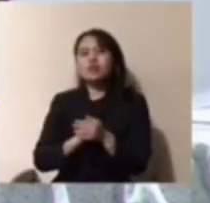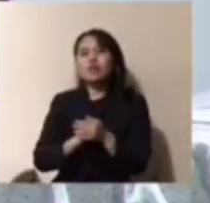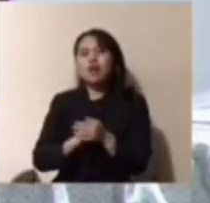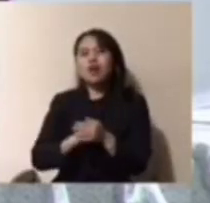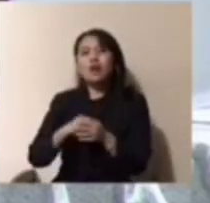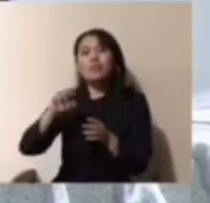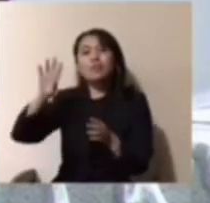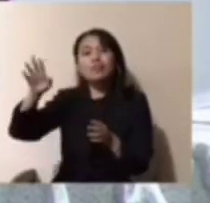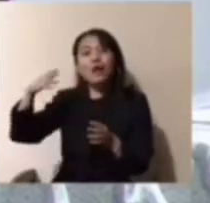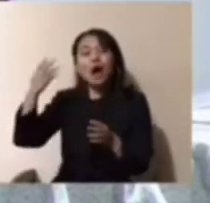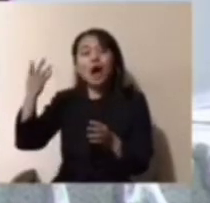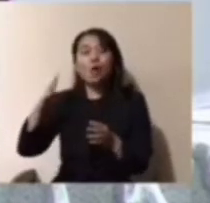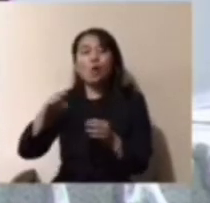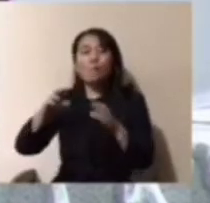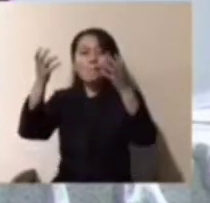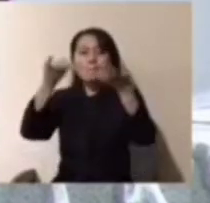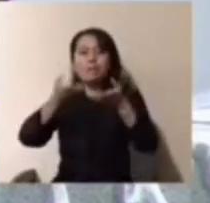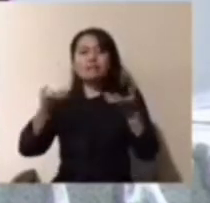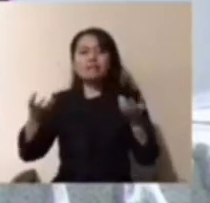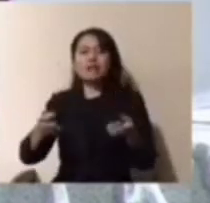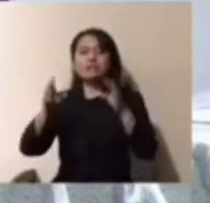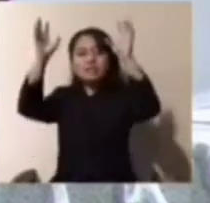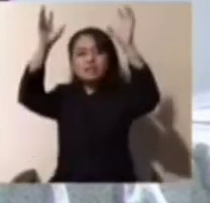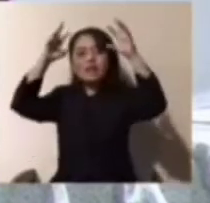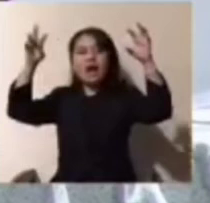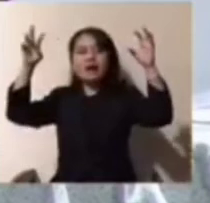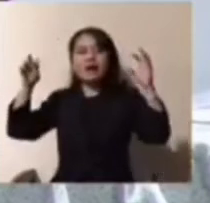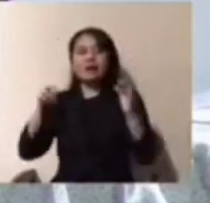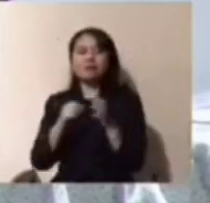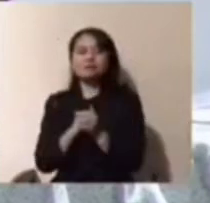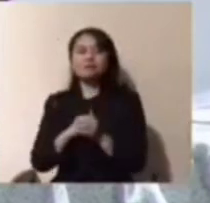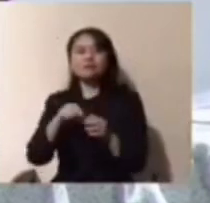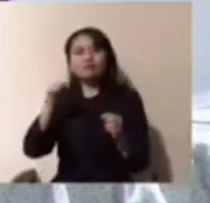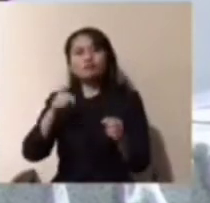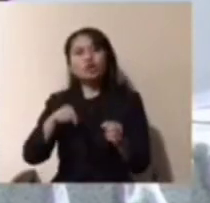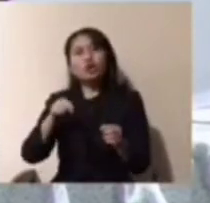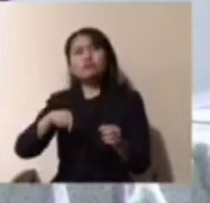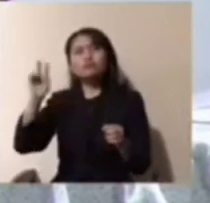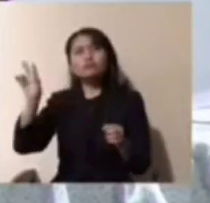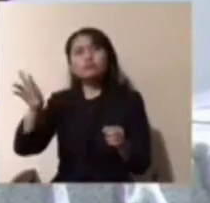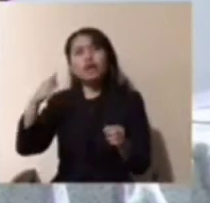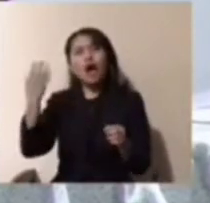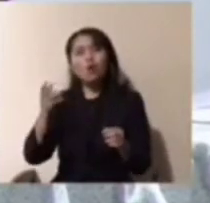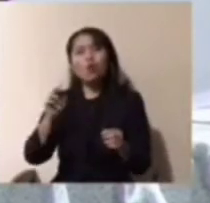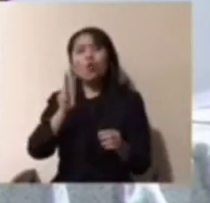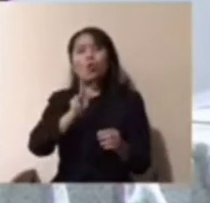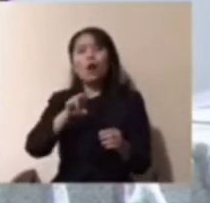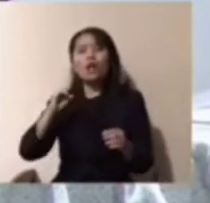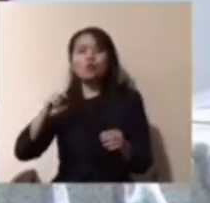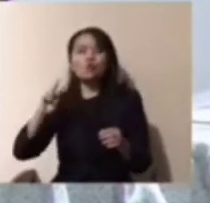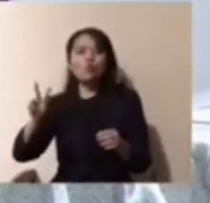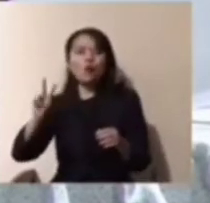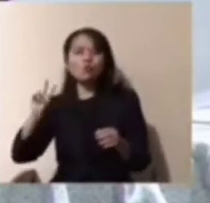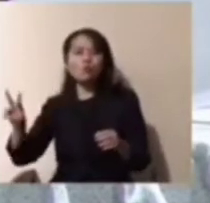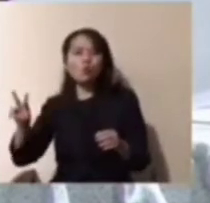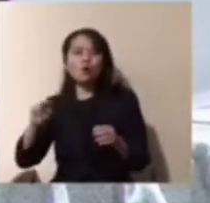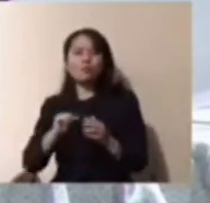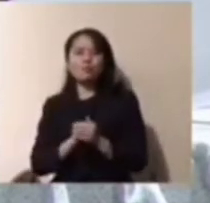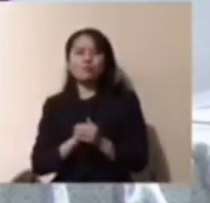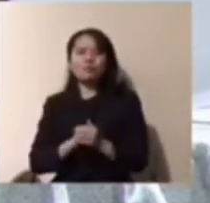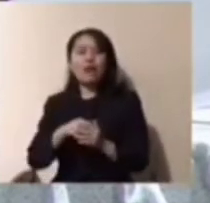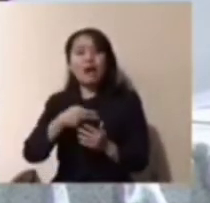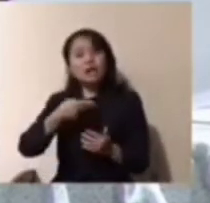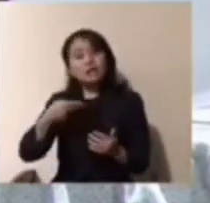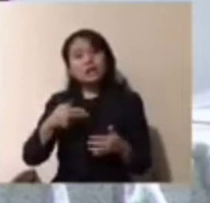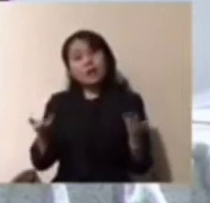tahun ketika Paskah itu dirayakan. Sekarang tahun 2022. Artinya